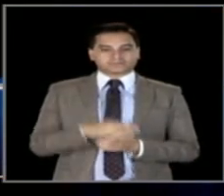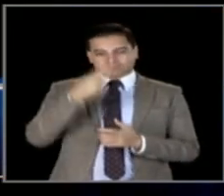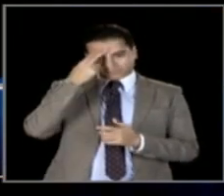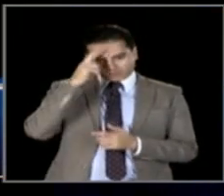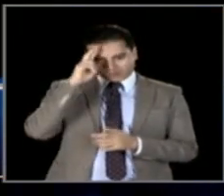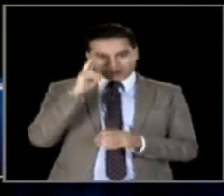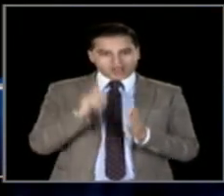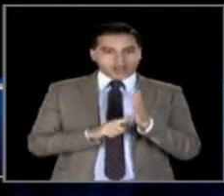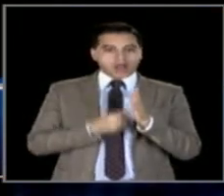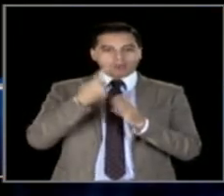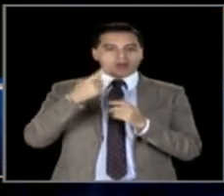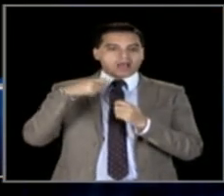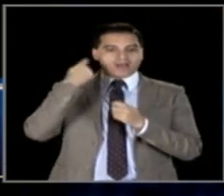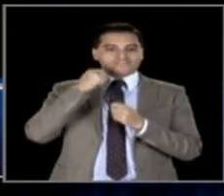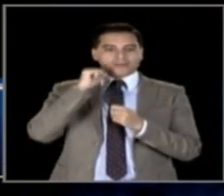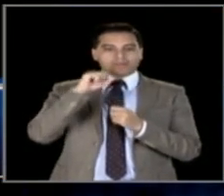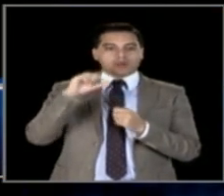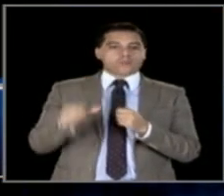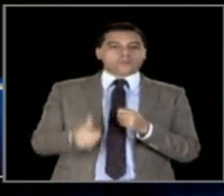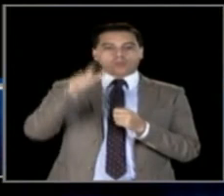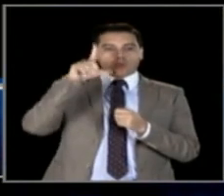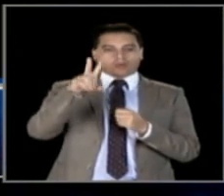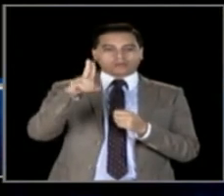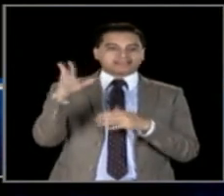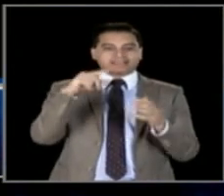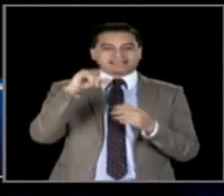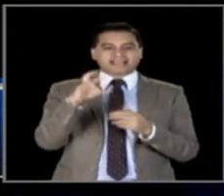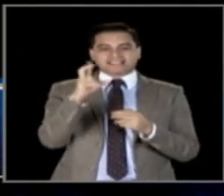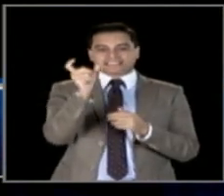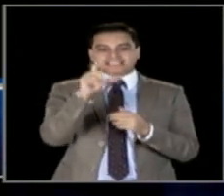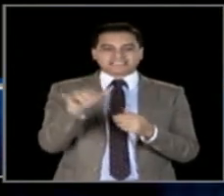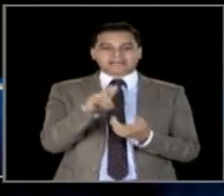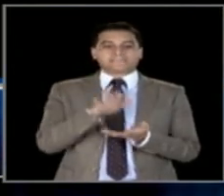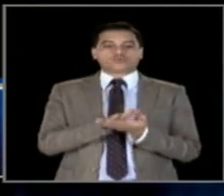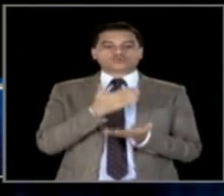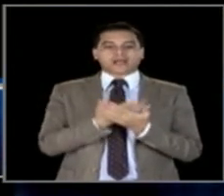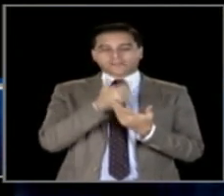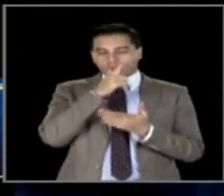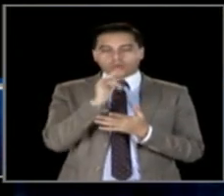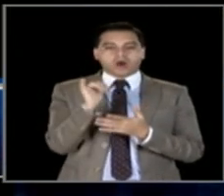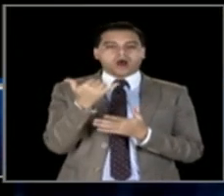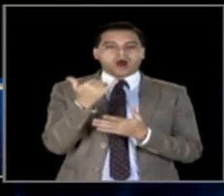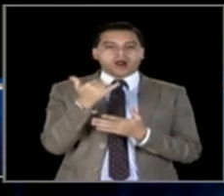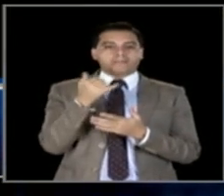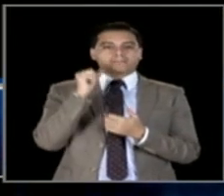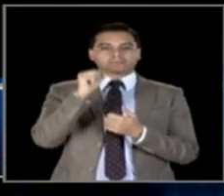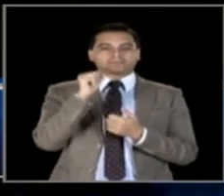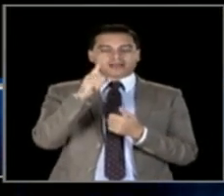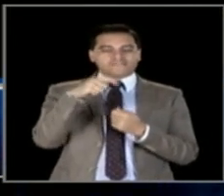ما هو أول أفلام وولد ديزني يدبلج للغة العربية؟ الفيلم ده صدر